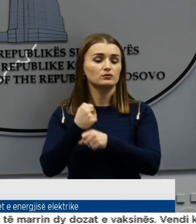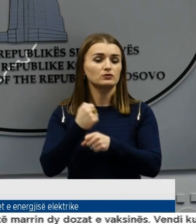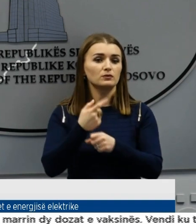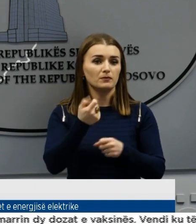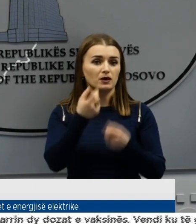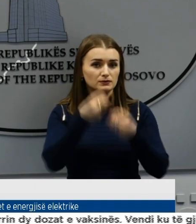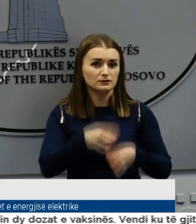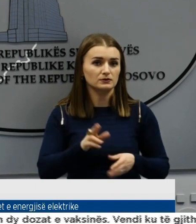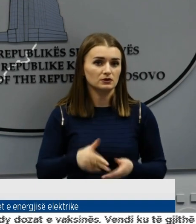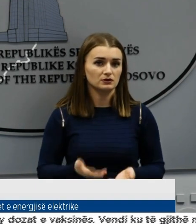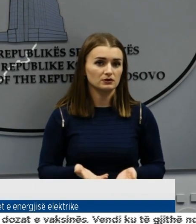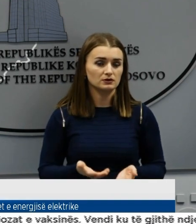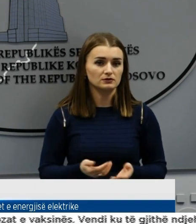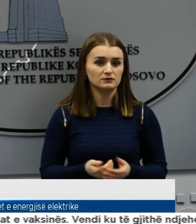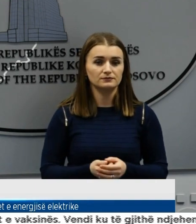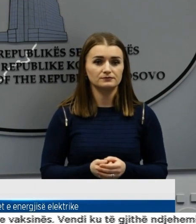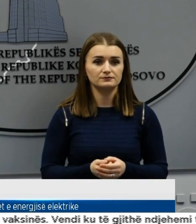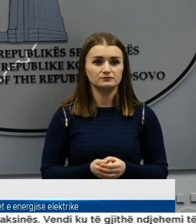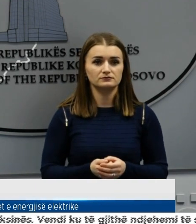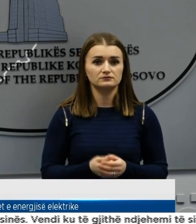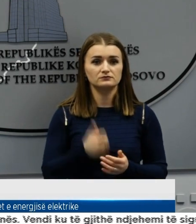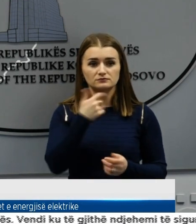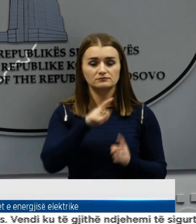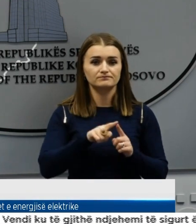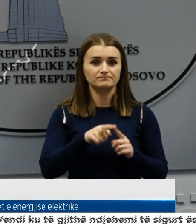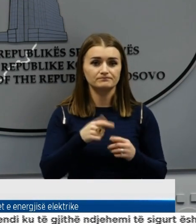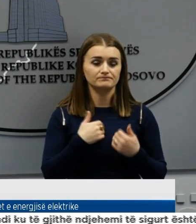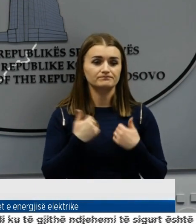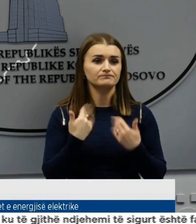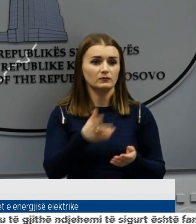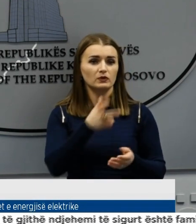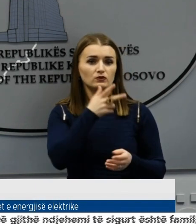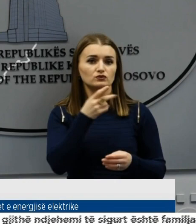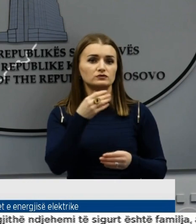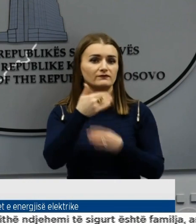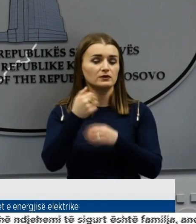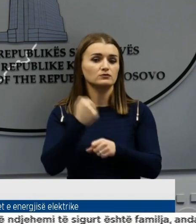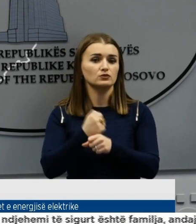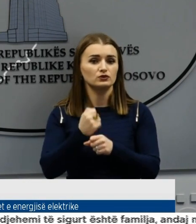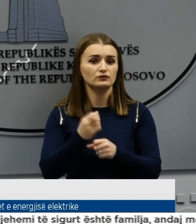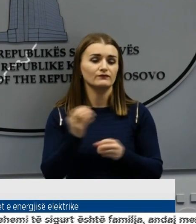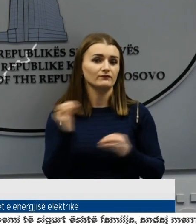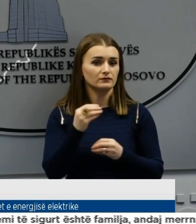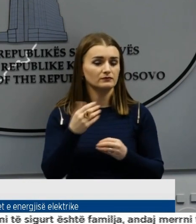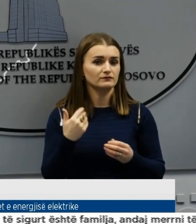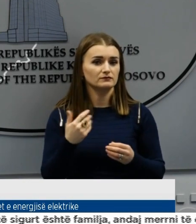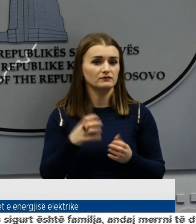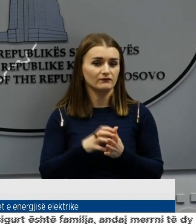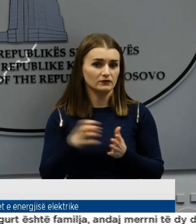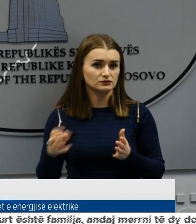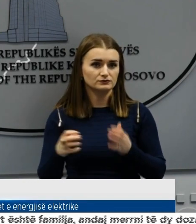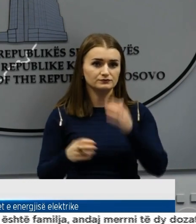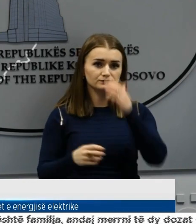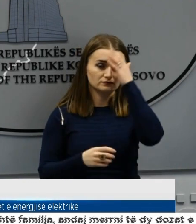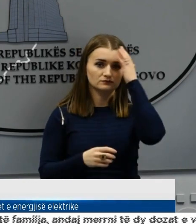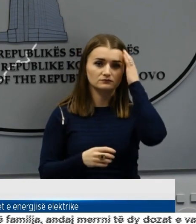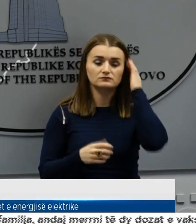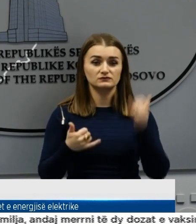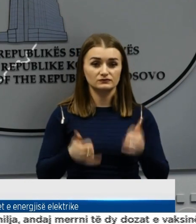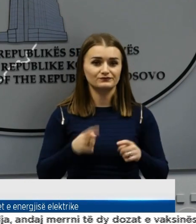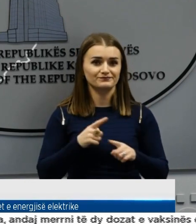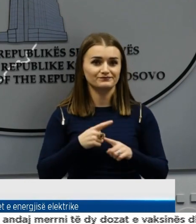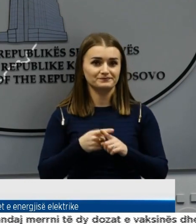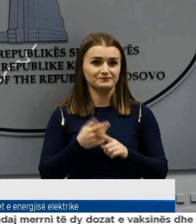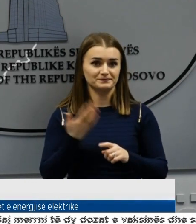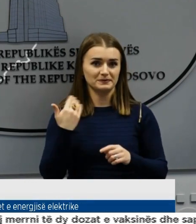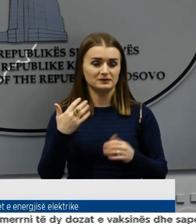e lejuar bizneset që të mbesin më konkurruese në treg. Në mbledhjen e sotme të qeverisë, ne kemi